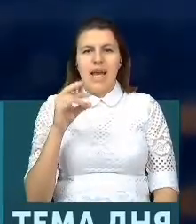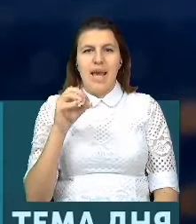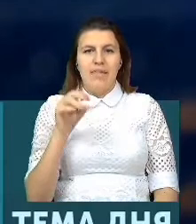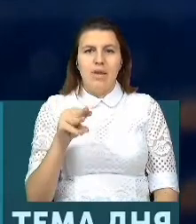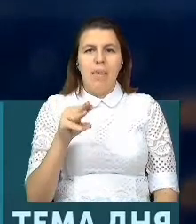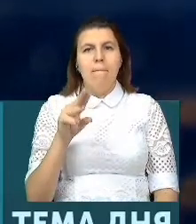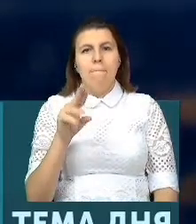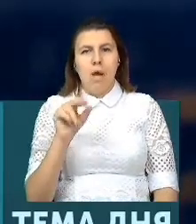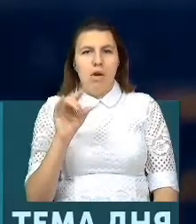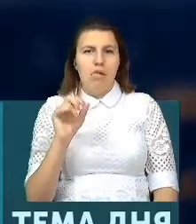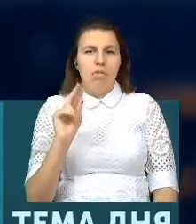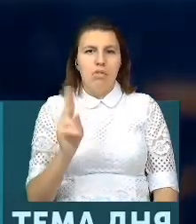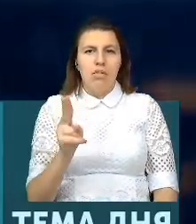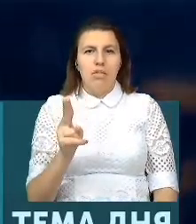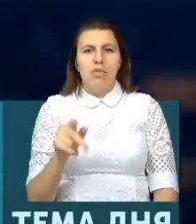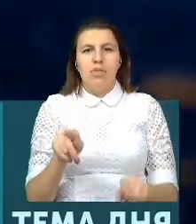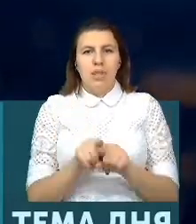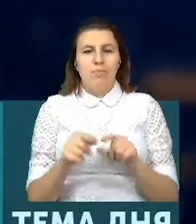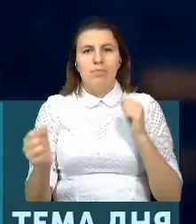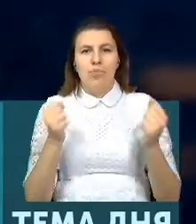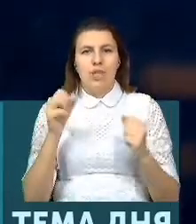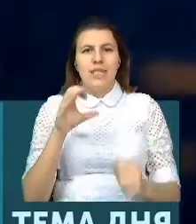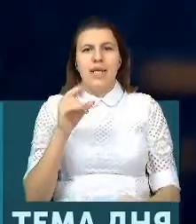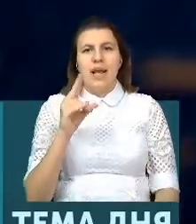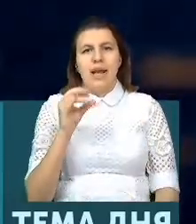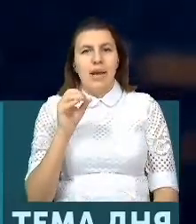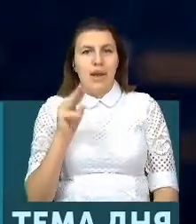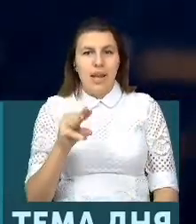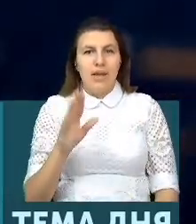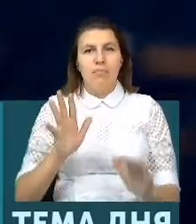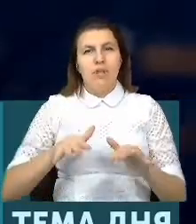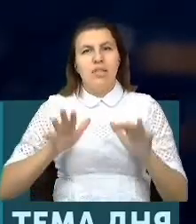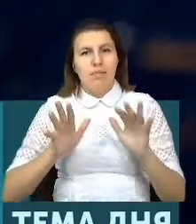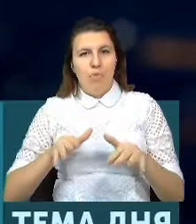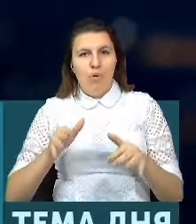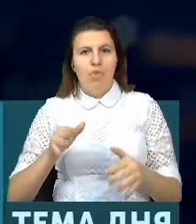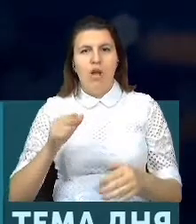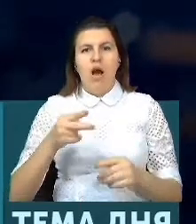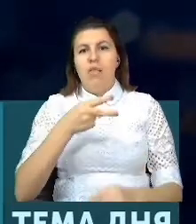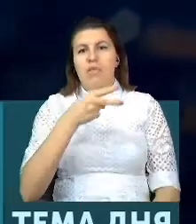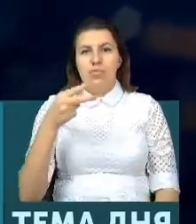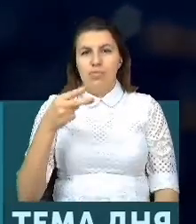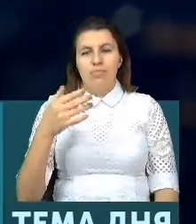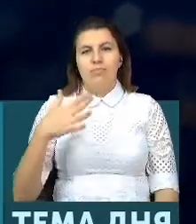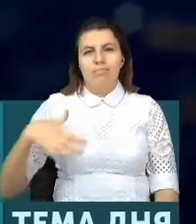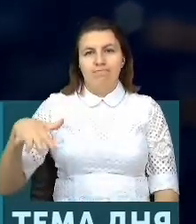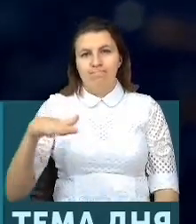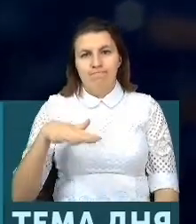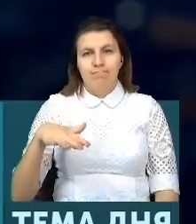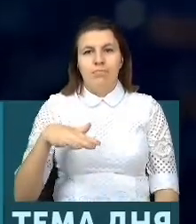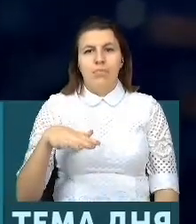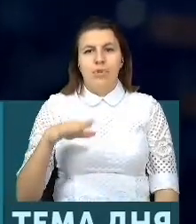такими екстремальними видами спорту, як, наприклад, скейт або пограти в баскетбол. А на другому просторі облаштували «Дружба-хаб».